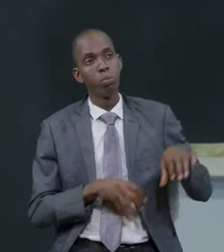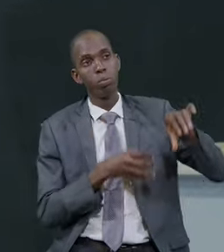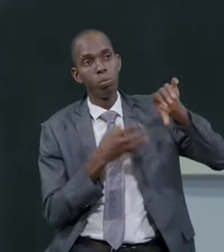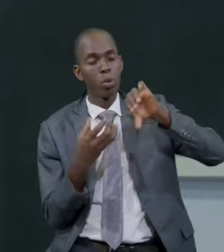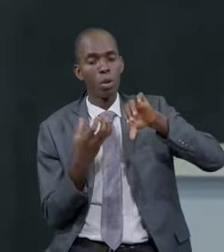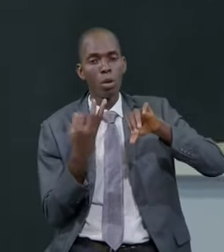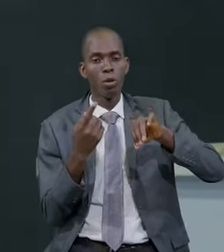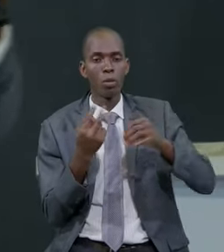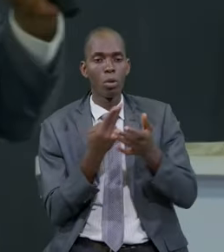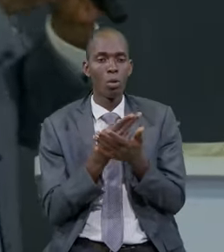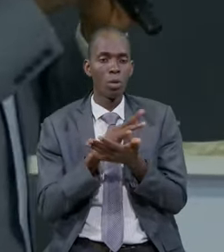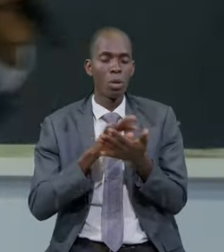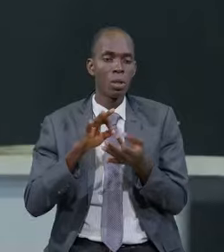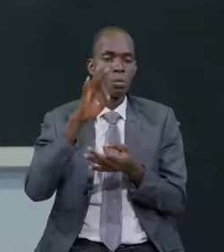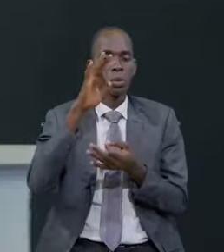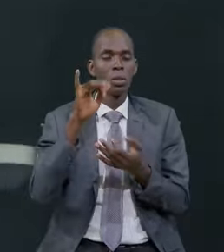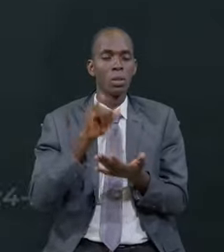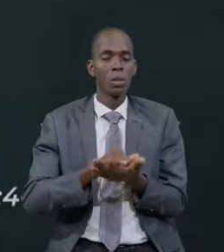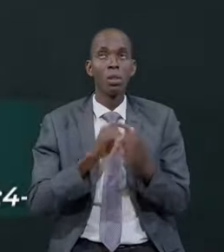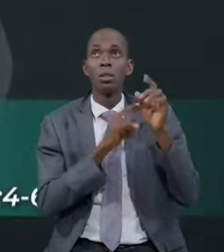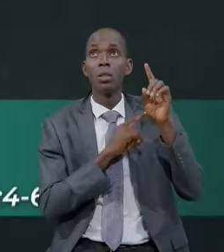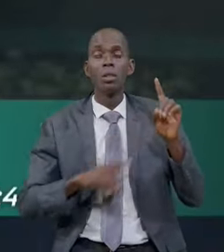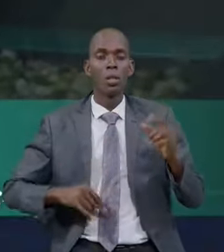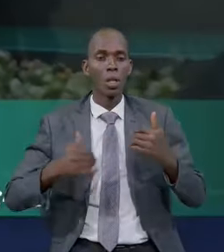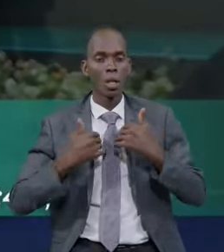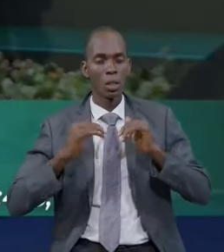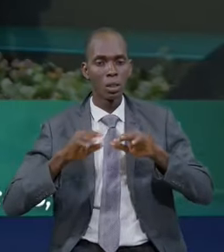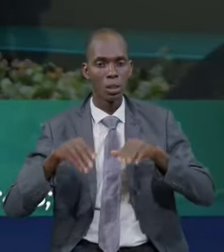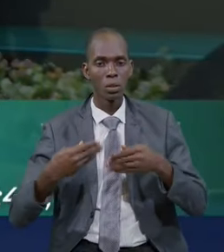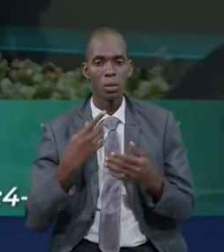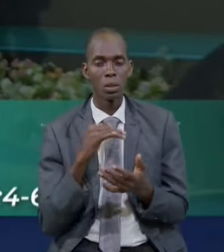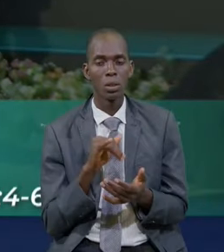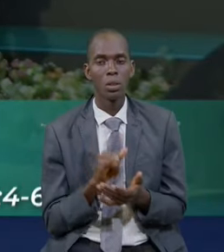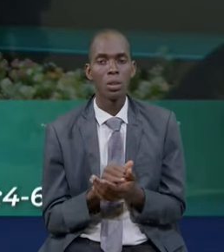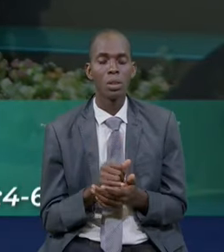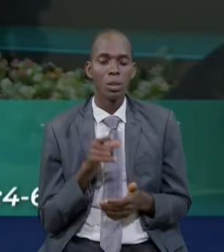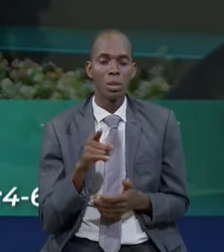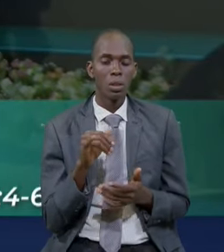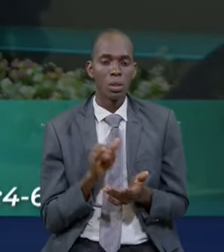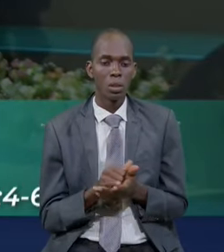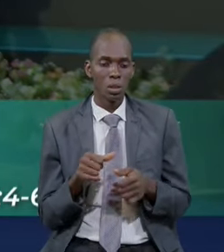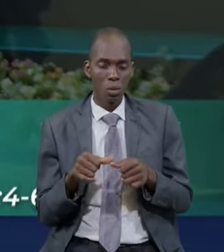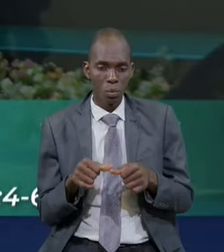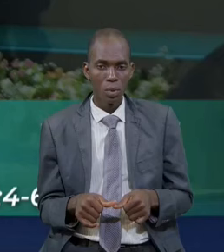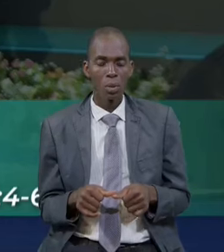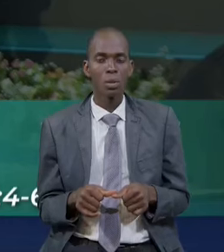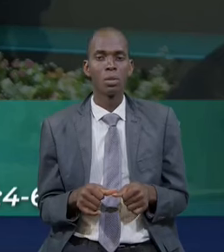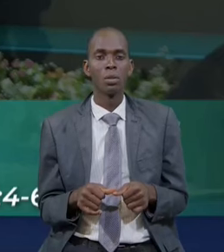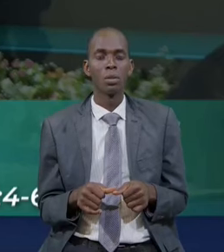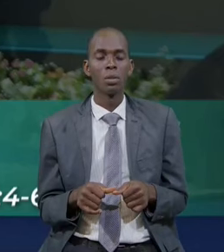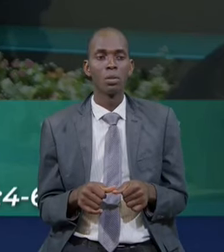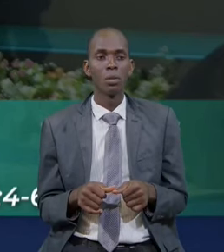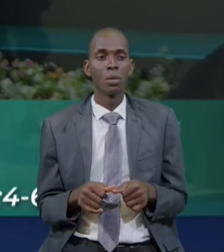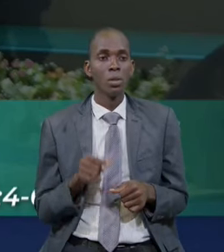Saint-Esprit que Dieu a donné. Il dit, celui qui dit qu'il demeure en lui doit marcher